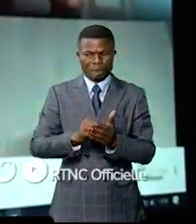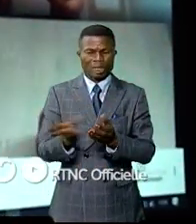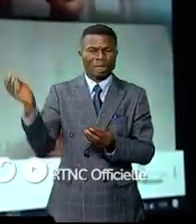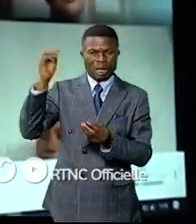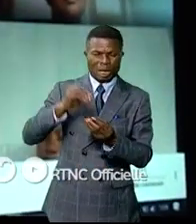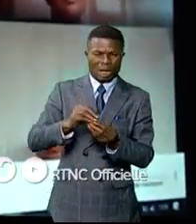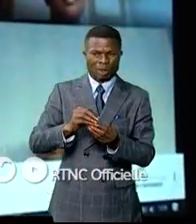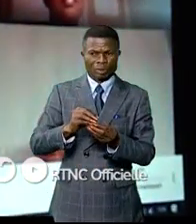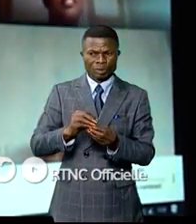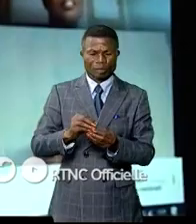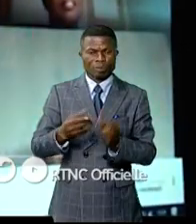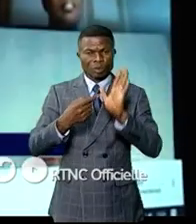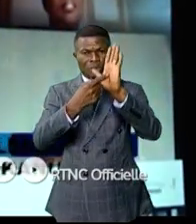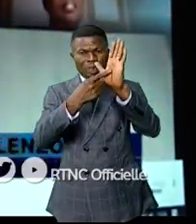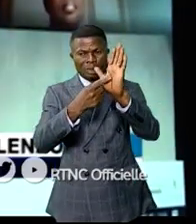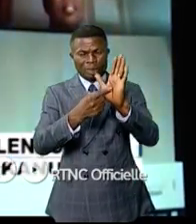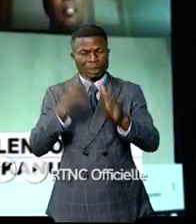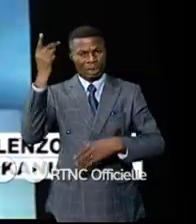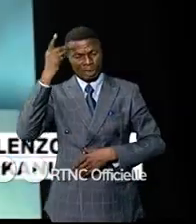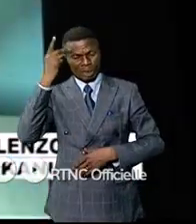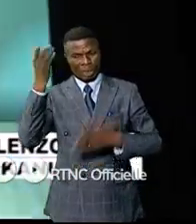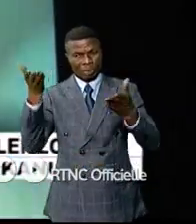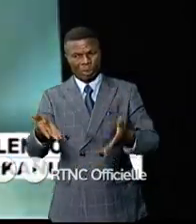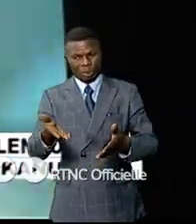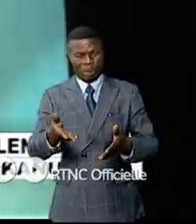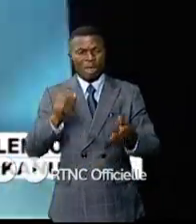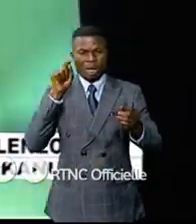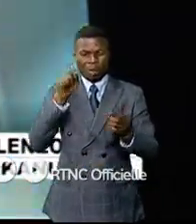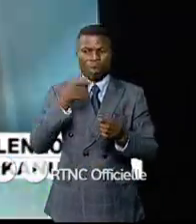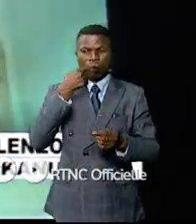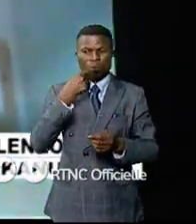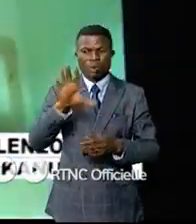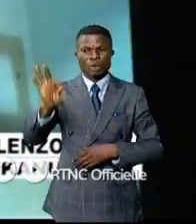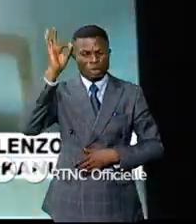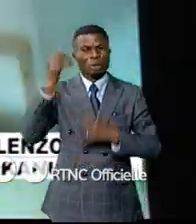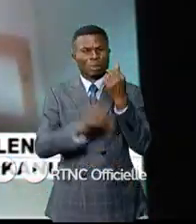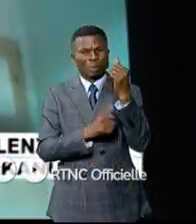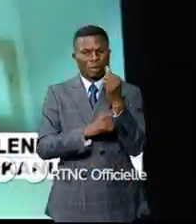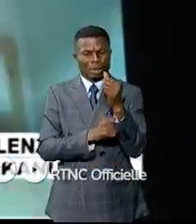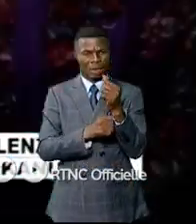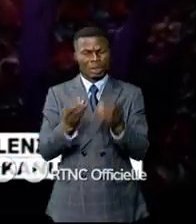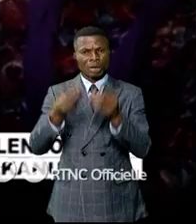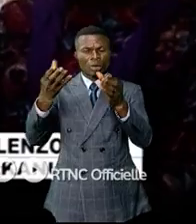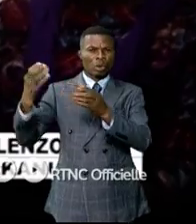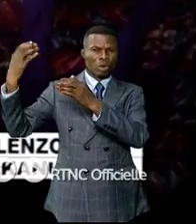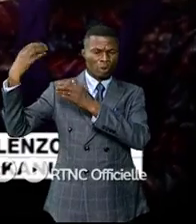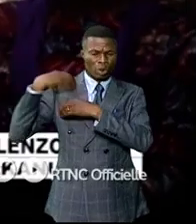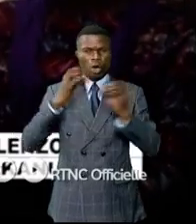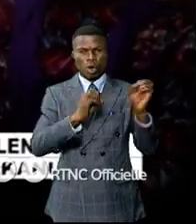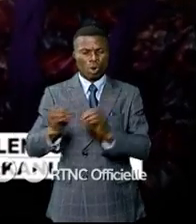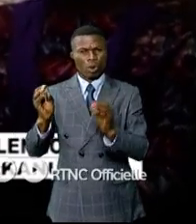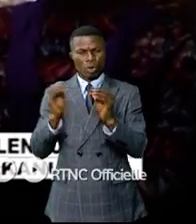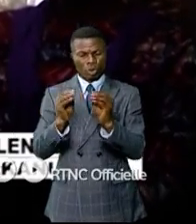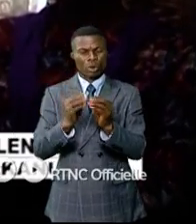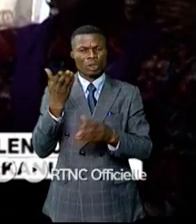Ajoutez aussi la représentation de Kinshasa. Autre point évoqué, les choix de la personne qui devra porter la charge de présider